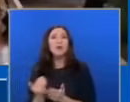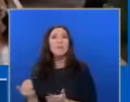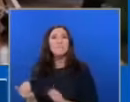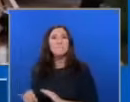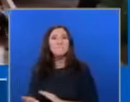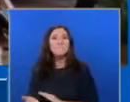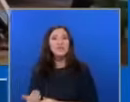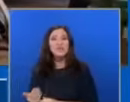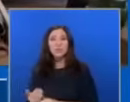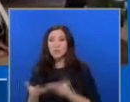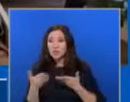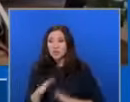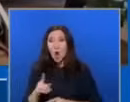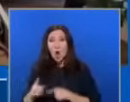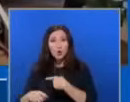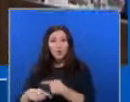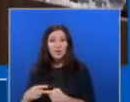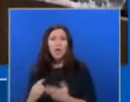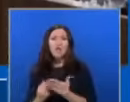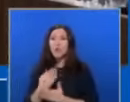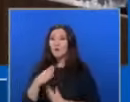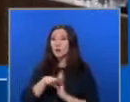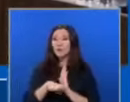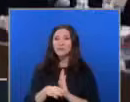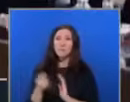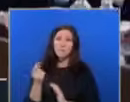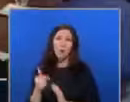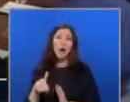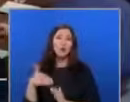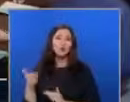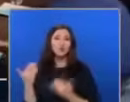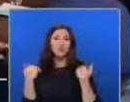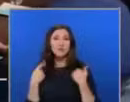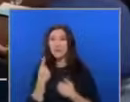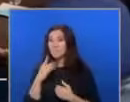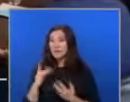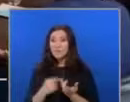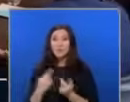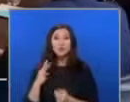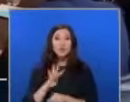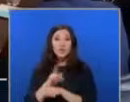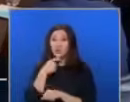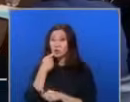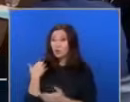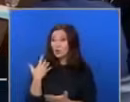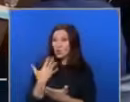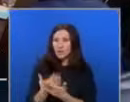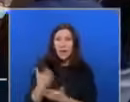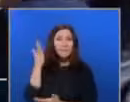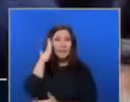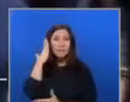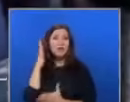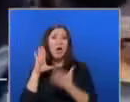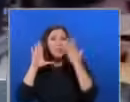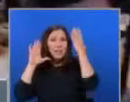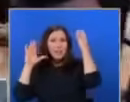с роднините им и нов регламент за по-малко чуждестранни студенти. За първи път от 14 години на сам премиер на Нидерландия